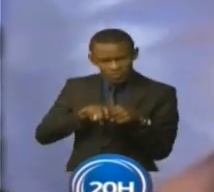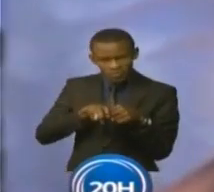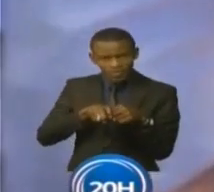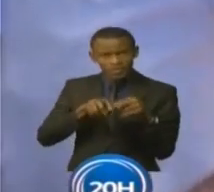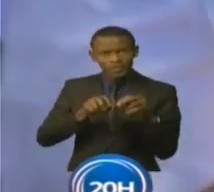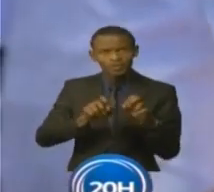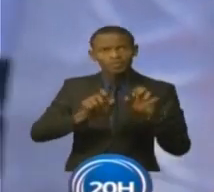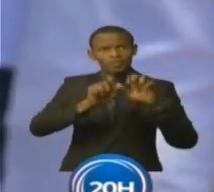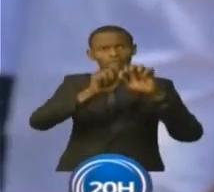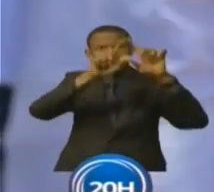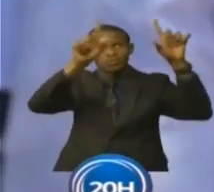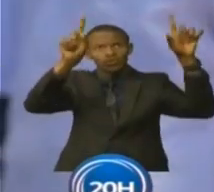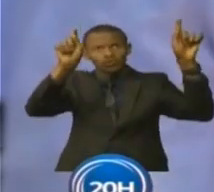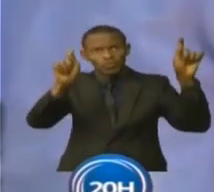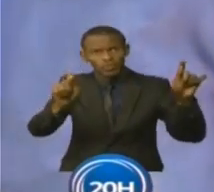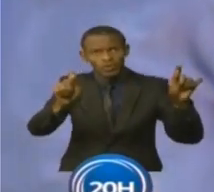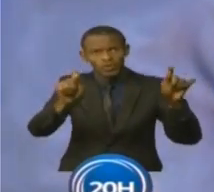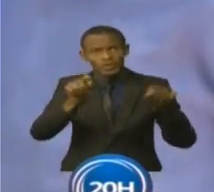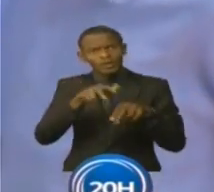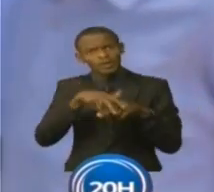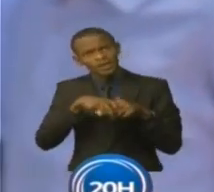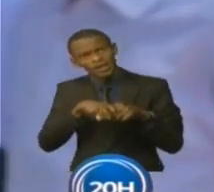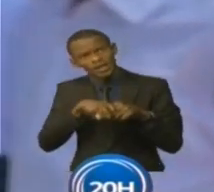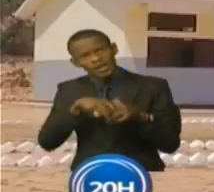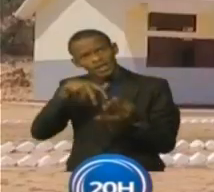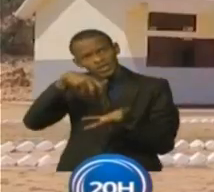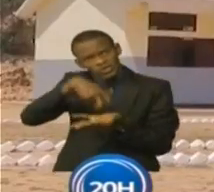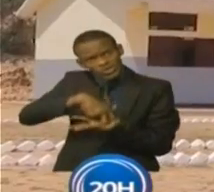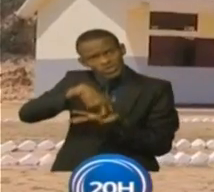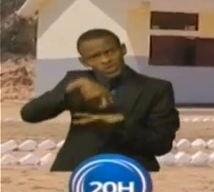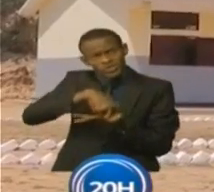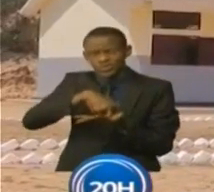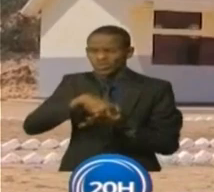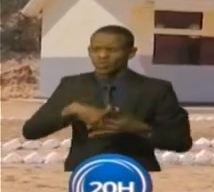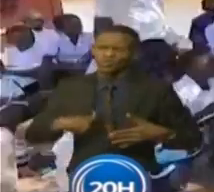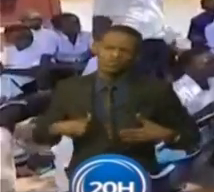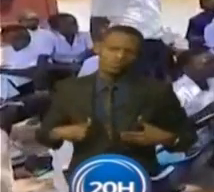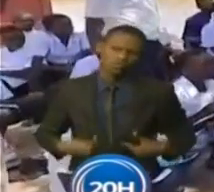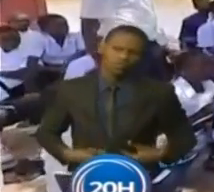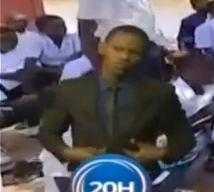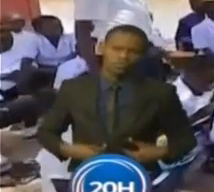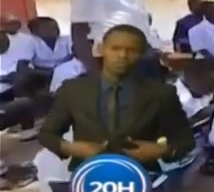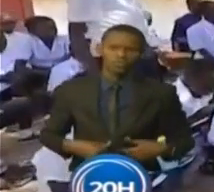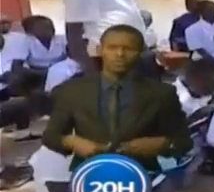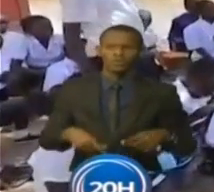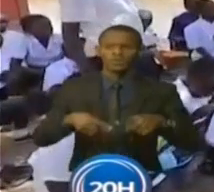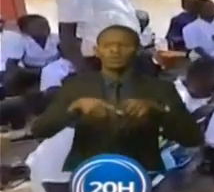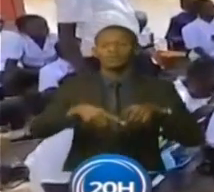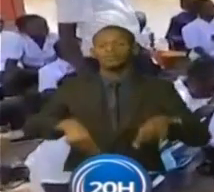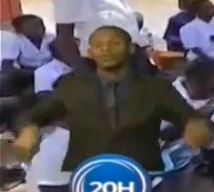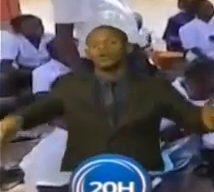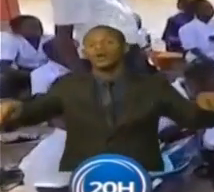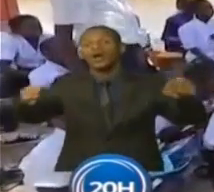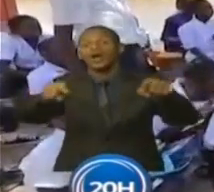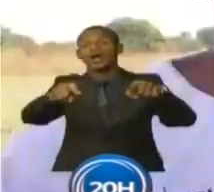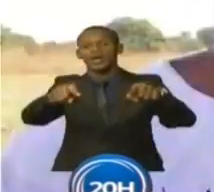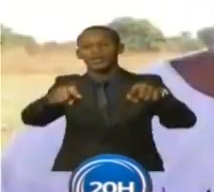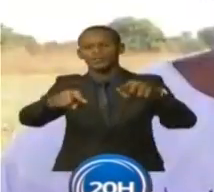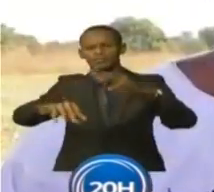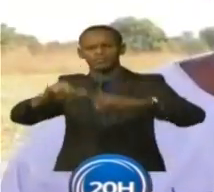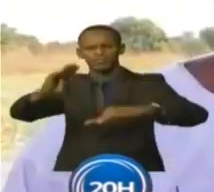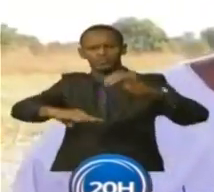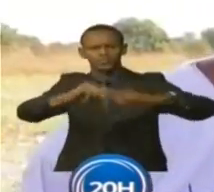écoliers occuper les nouveaux bâtiments construits grâce au PDL 145 territoire. En tout cas, nous sommes contents au président